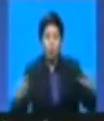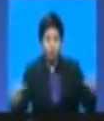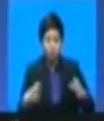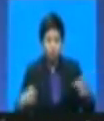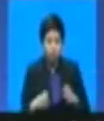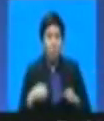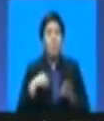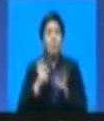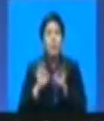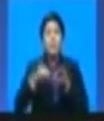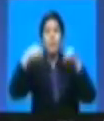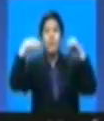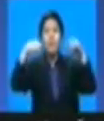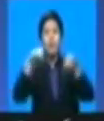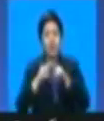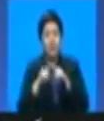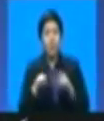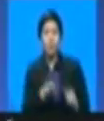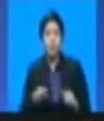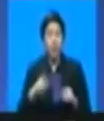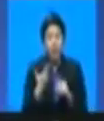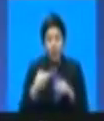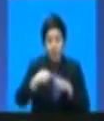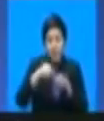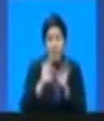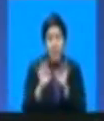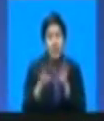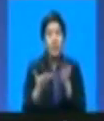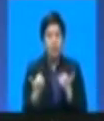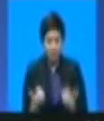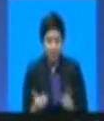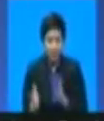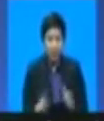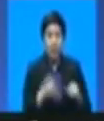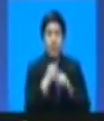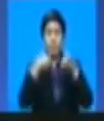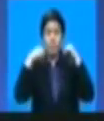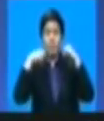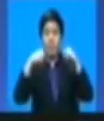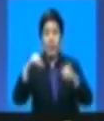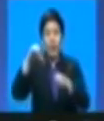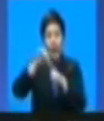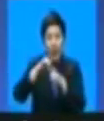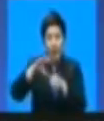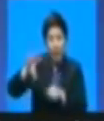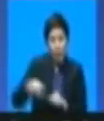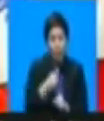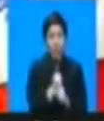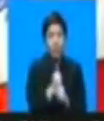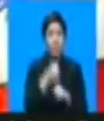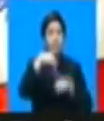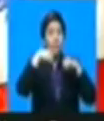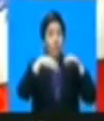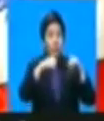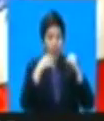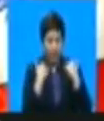ชนของเราใครเห็นอะไรไม่ถูกต้องไม่เป็นธรรมให้แจ้งผ่านศูนย์ดำรงธรรมวันนี้รัฐบาลก็คงให้มีการผ่อน